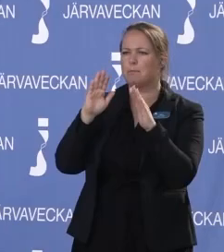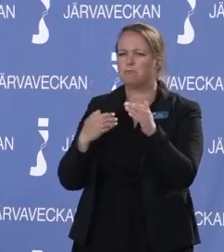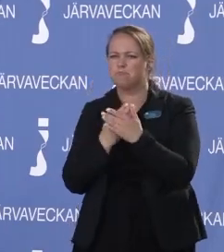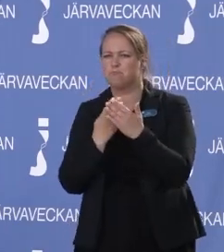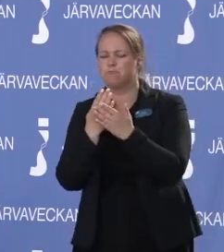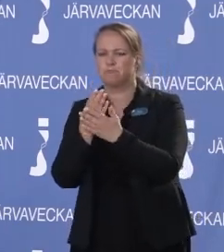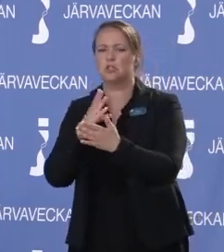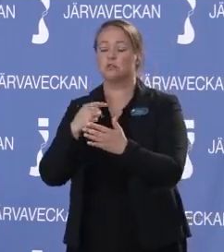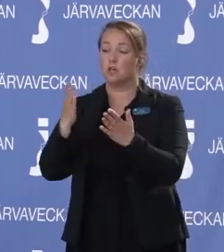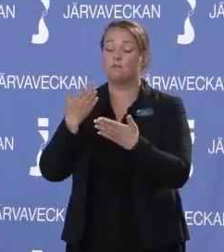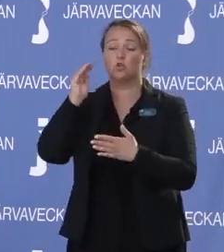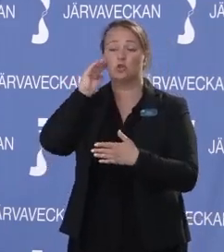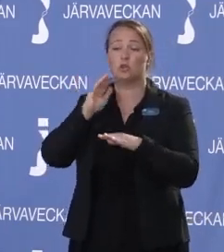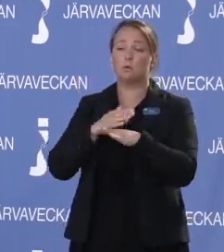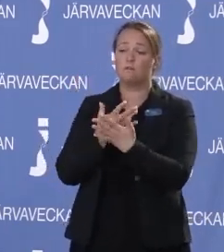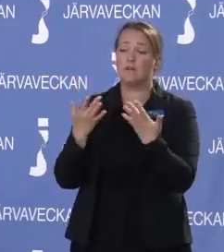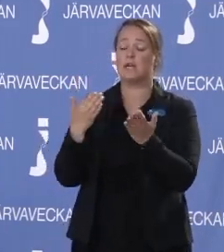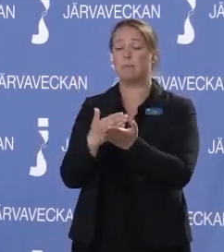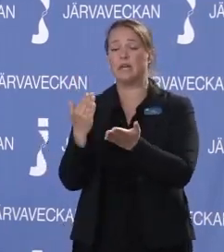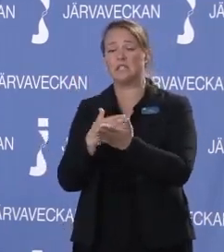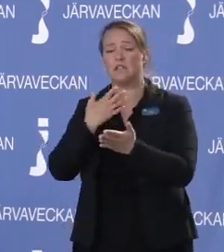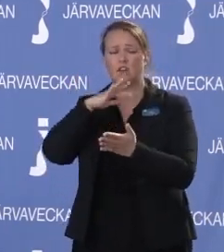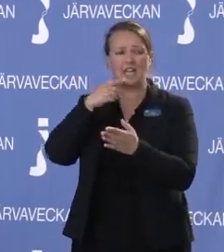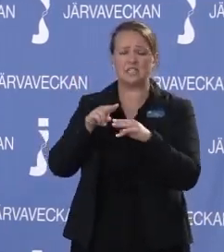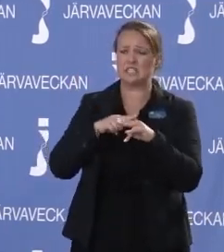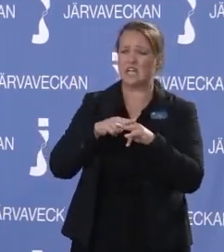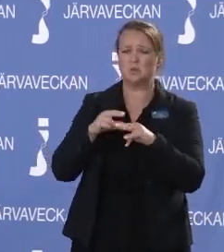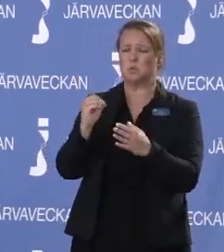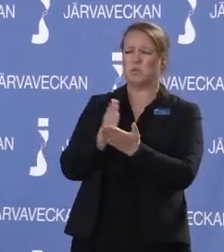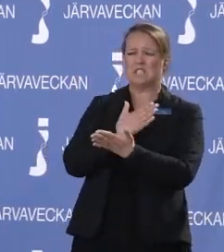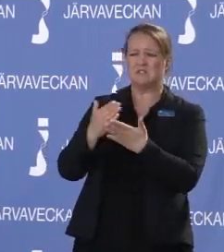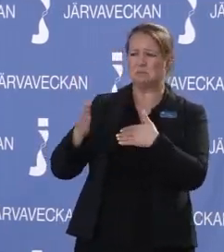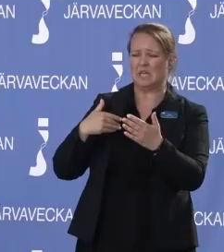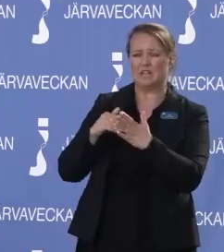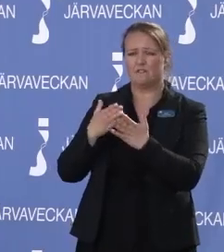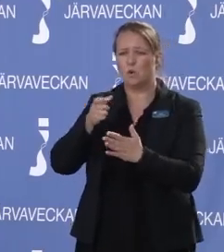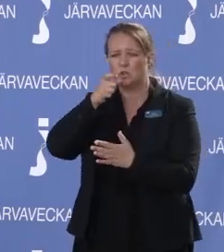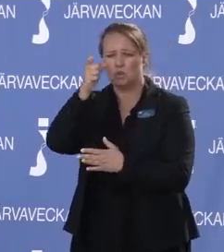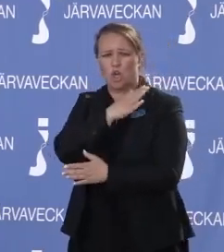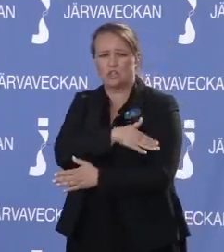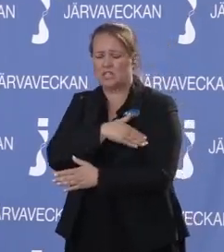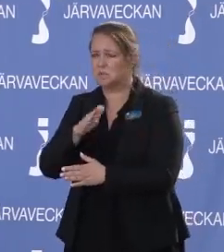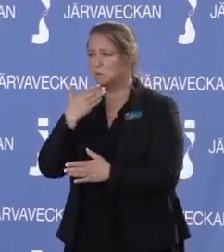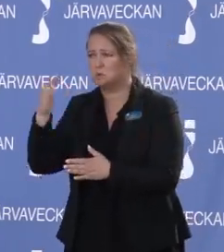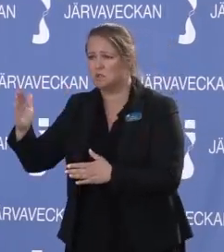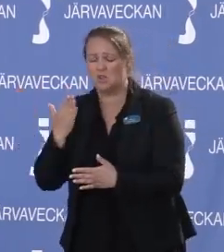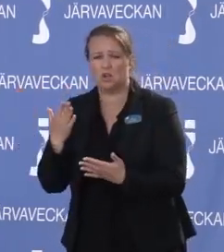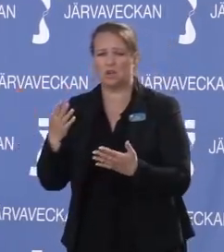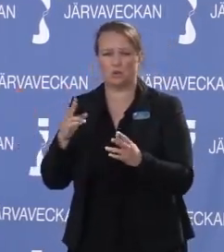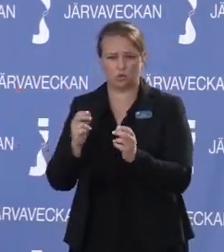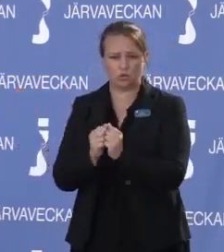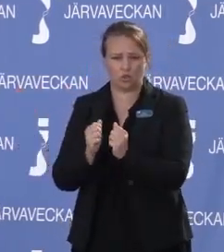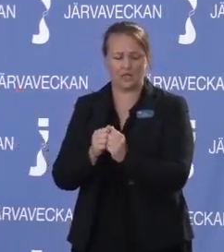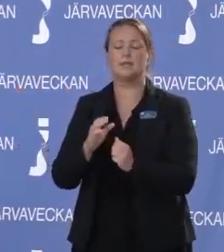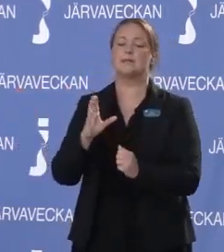massa berättelser om föräldrar som har känt sig orättvist behandlade och inte har fått svar från socialtjänsten till exempel. Och då har ju vi i första hand